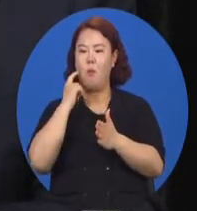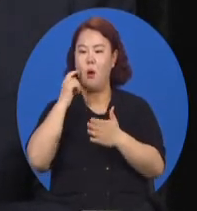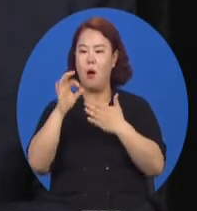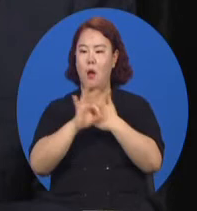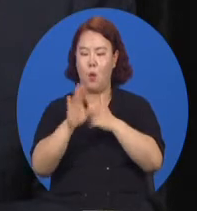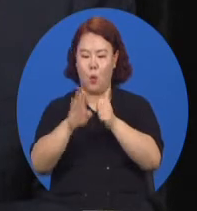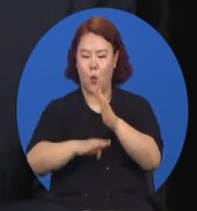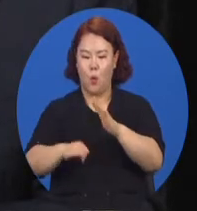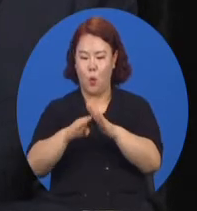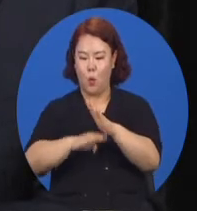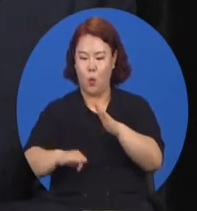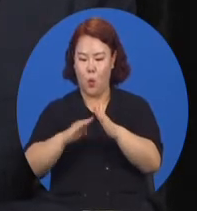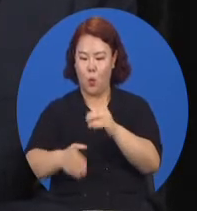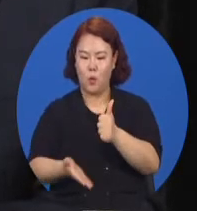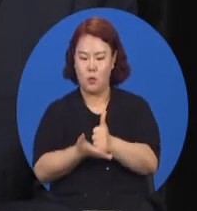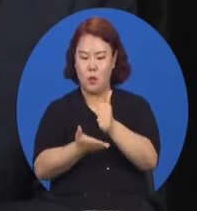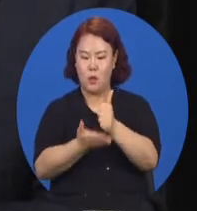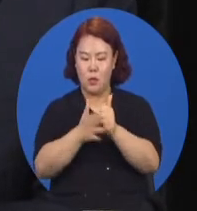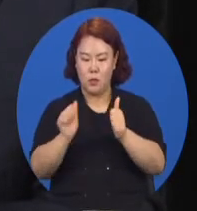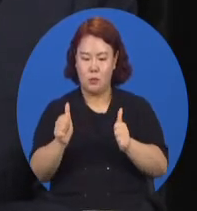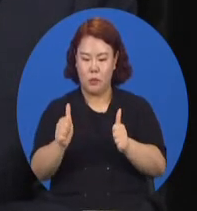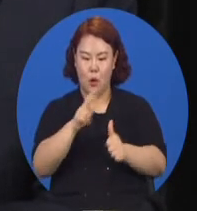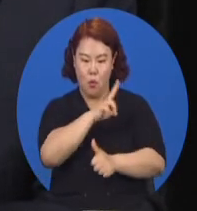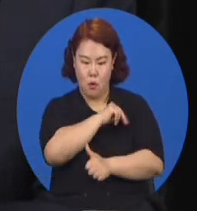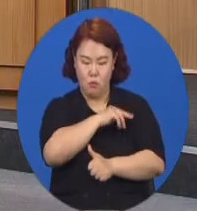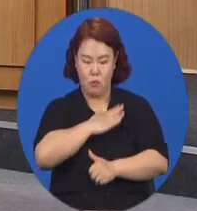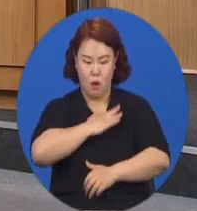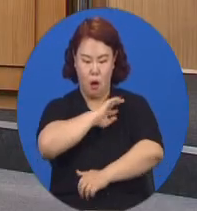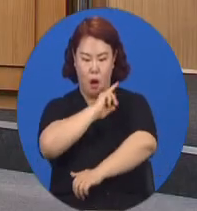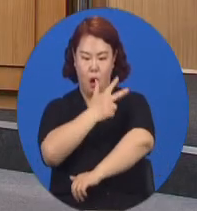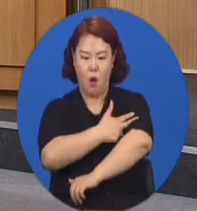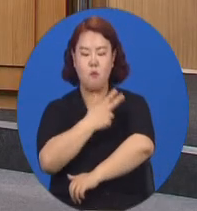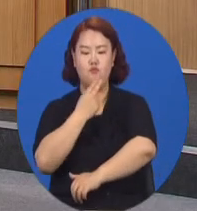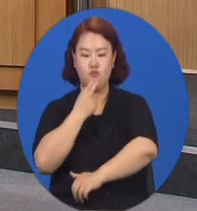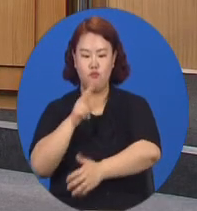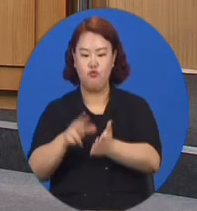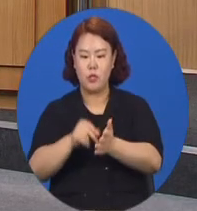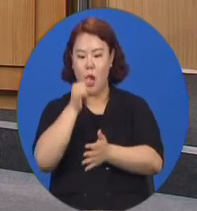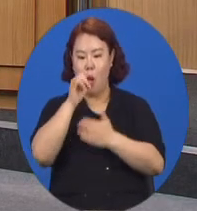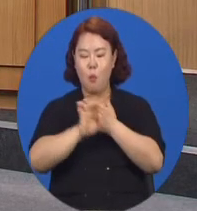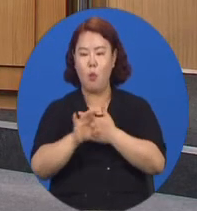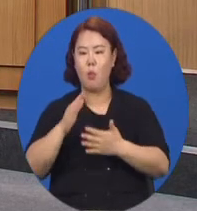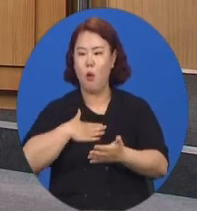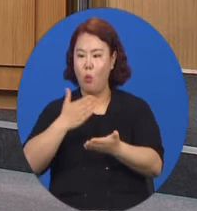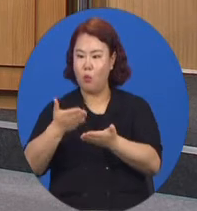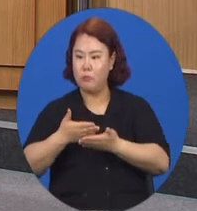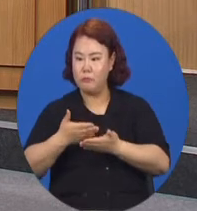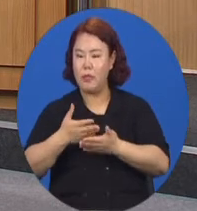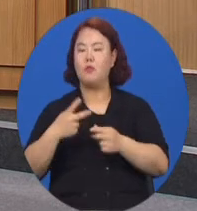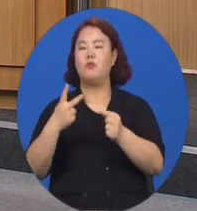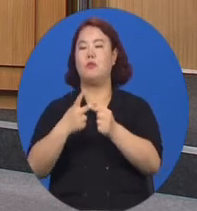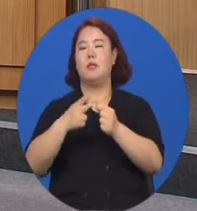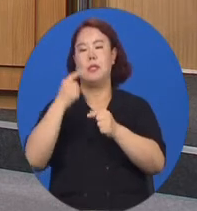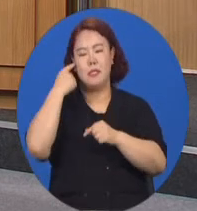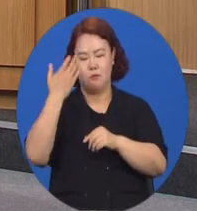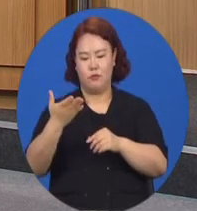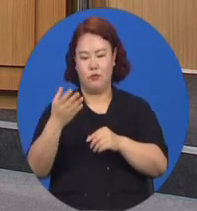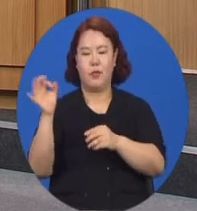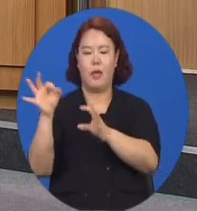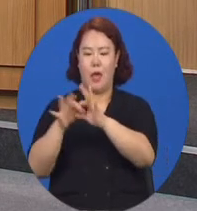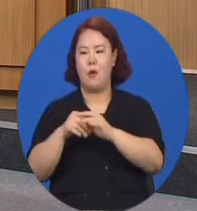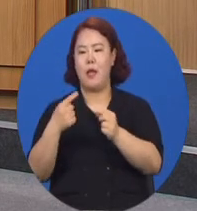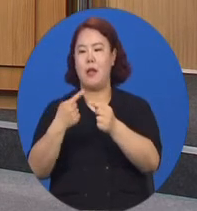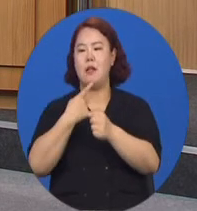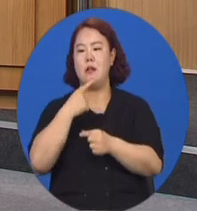공천 심사위원들이 제 자격 여부에 문제가 있다면 저 공천을 줬겠습니다. 네. 자, 두 번째 질문 계속해서 1분 사용해